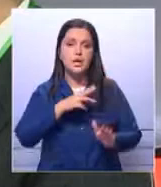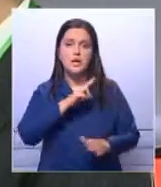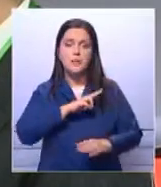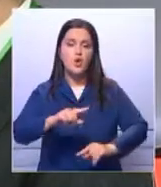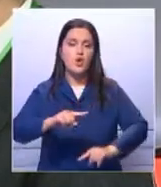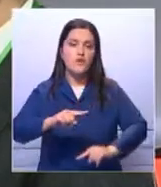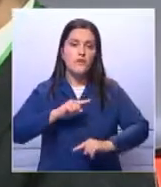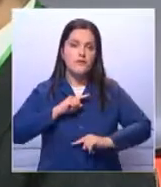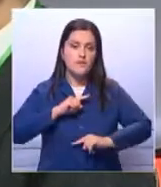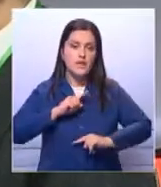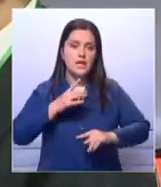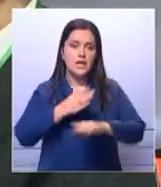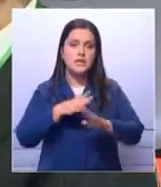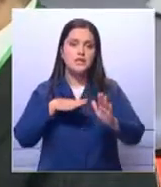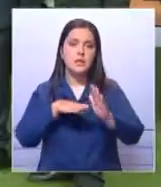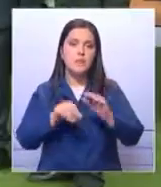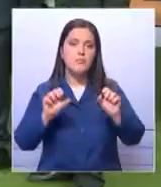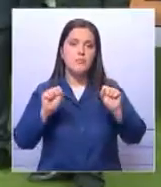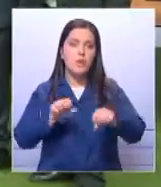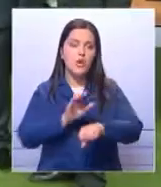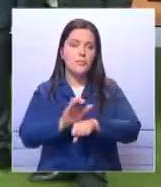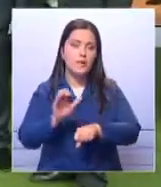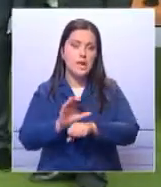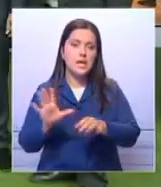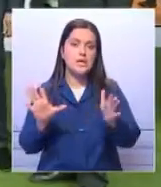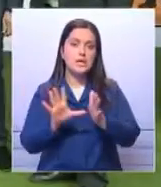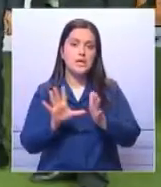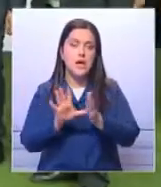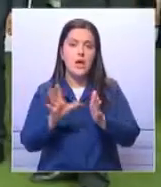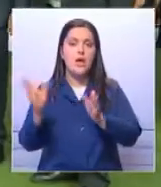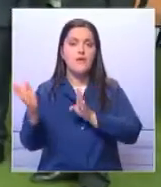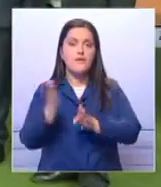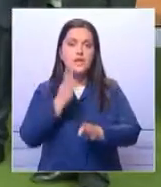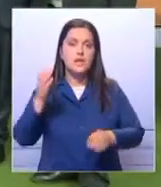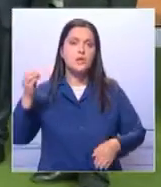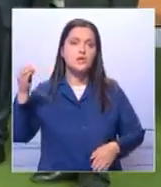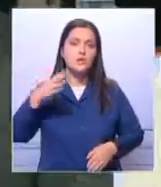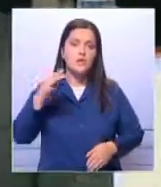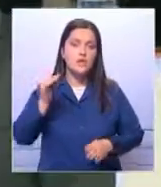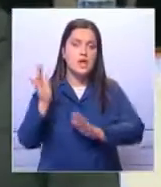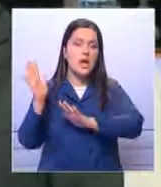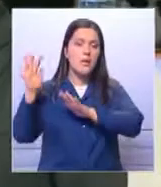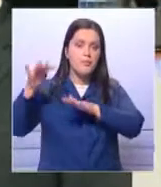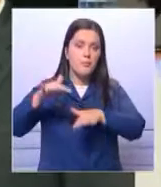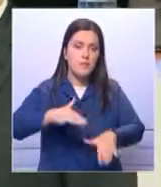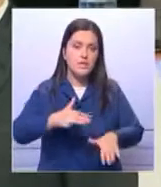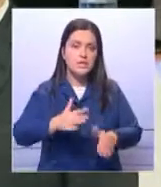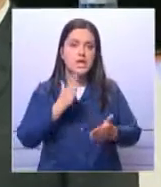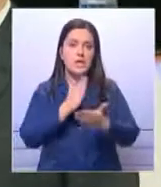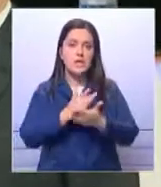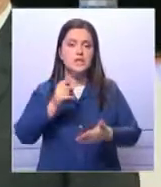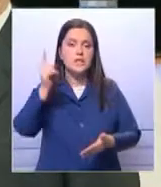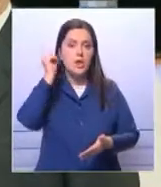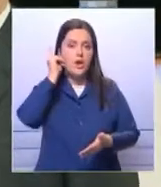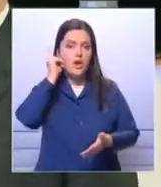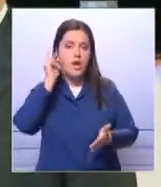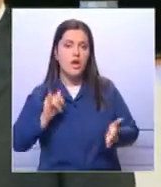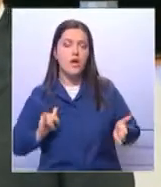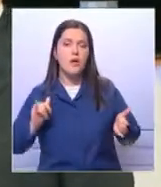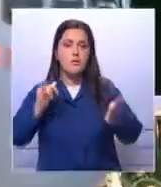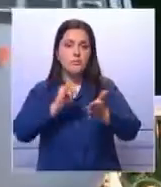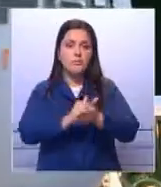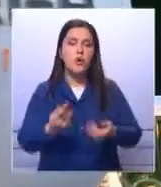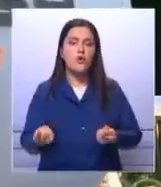представлено более 700 работ. В финал попали разработки, позволяющие производить электричество из энергии ветра, солнца и даже